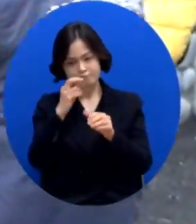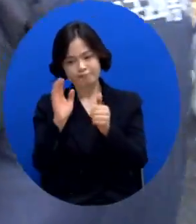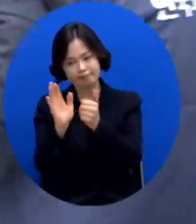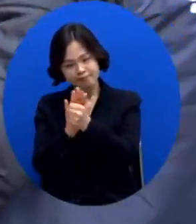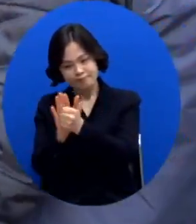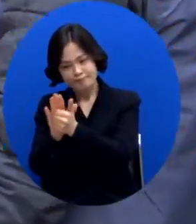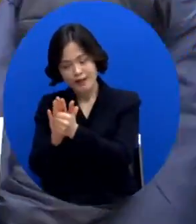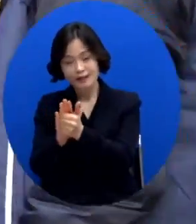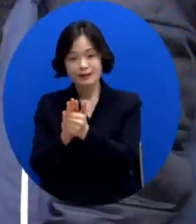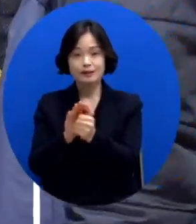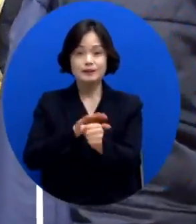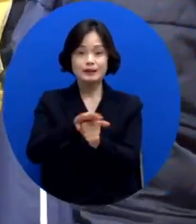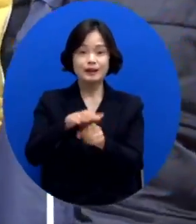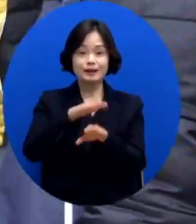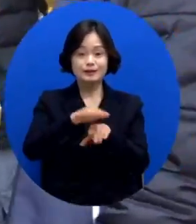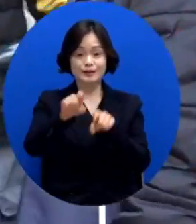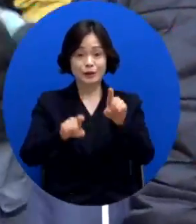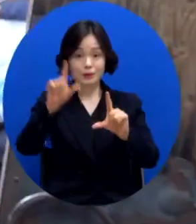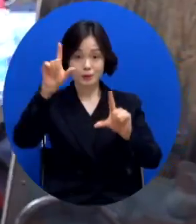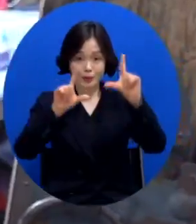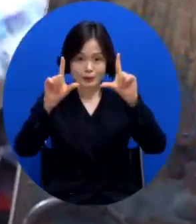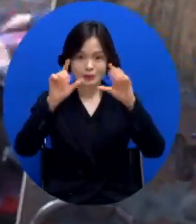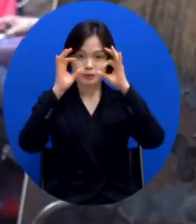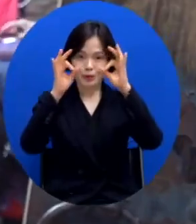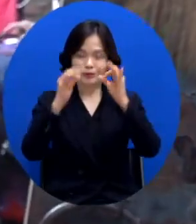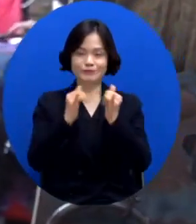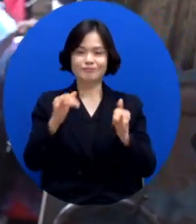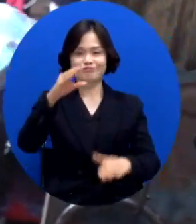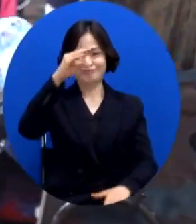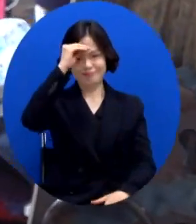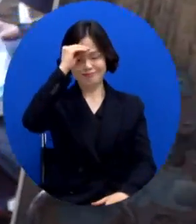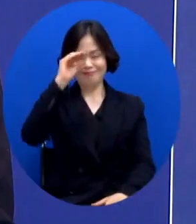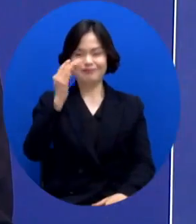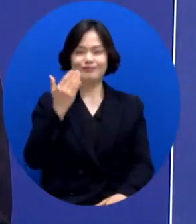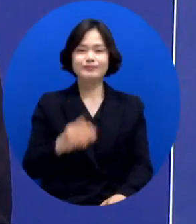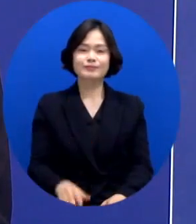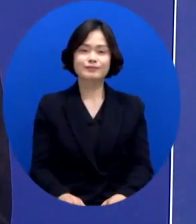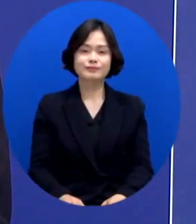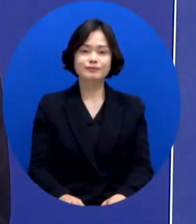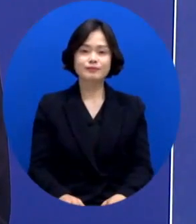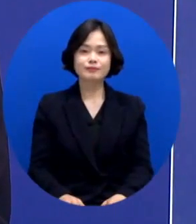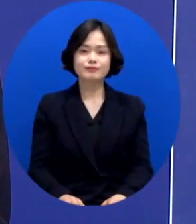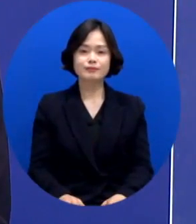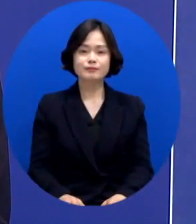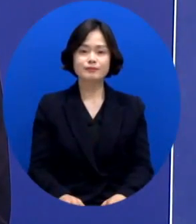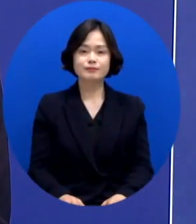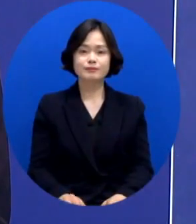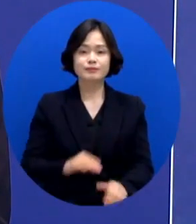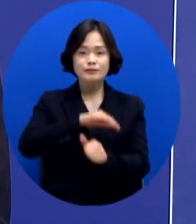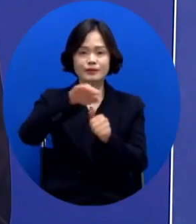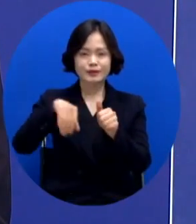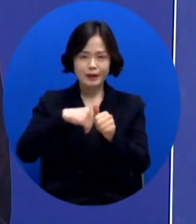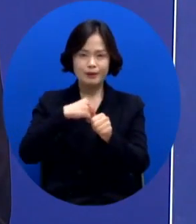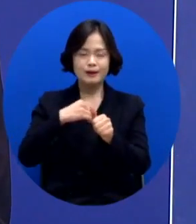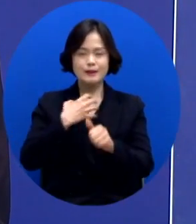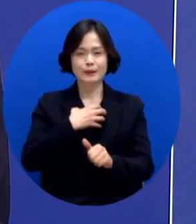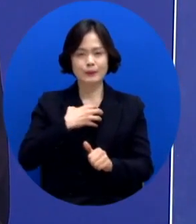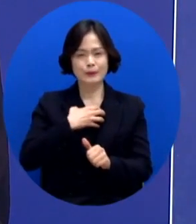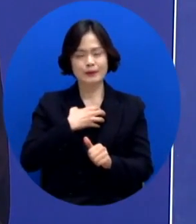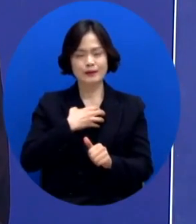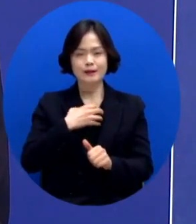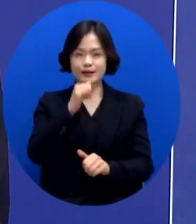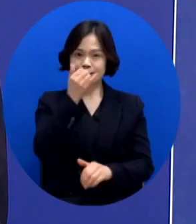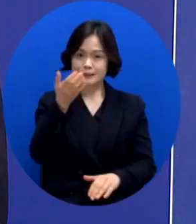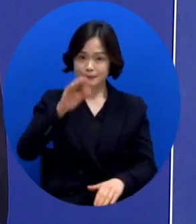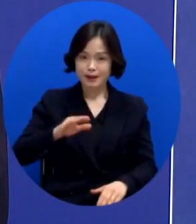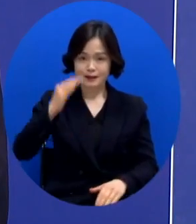정신을 실천하는 모습이 사회에 귀감이 되고 있는 모습입니다. 네. 어려운 분위기 속에서 맞이하는 설 연휴지만